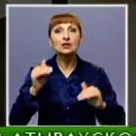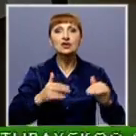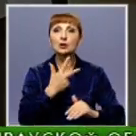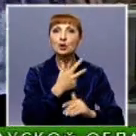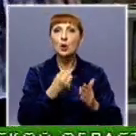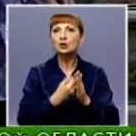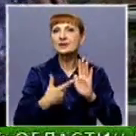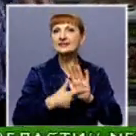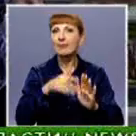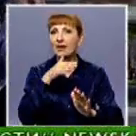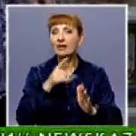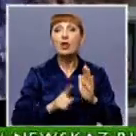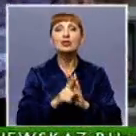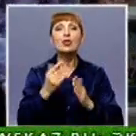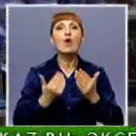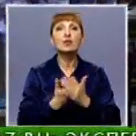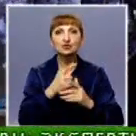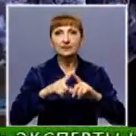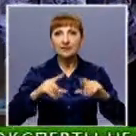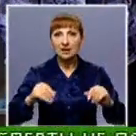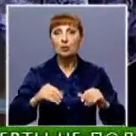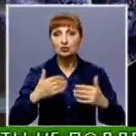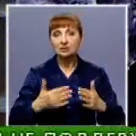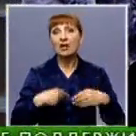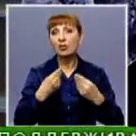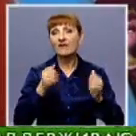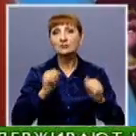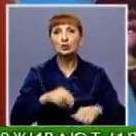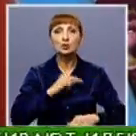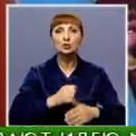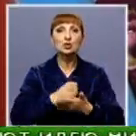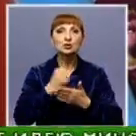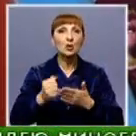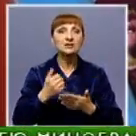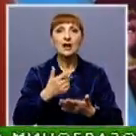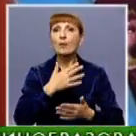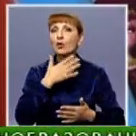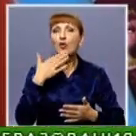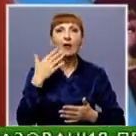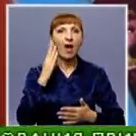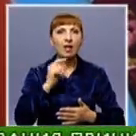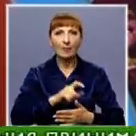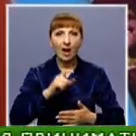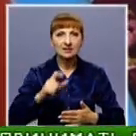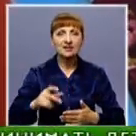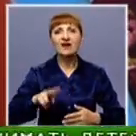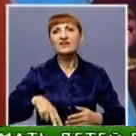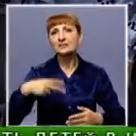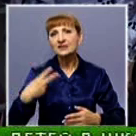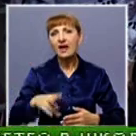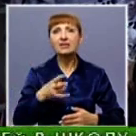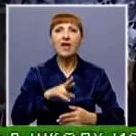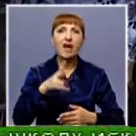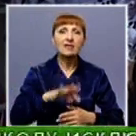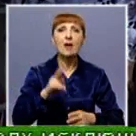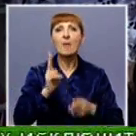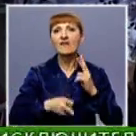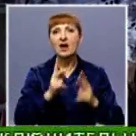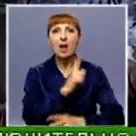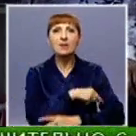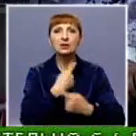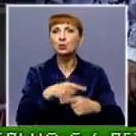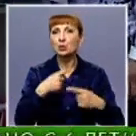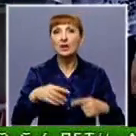до 7 лет. Вот нового дошкольного учреждения дало возможность трудоустроиться почти сотни алматинцев. Это воспитатели, няни, повара, медики и